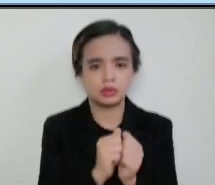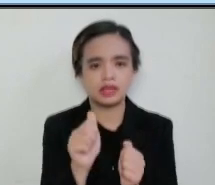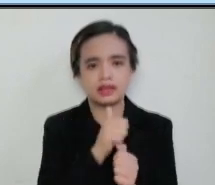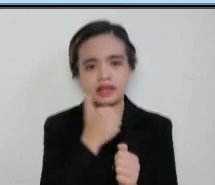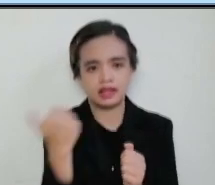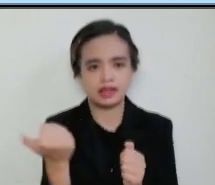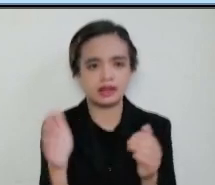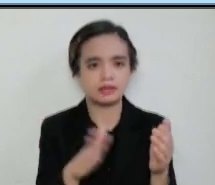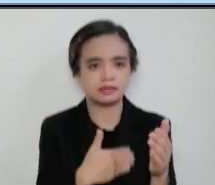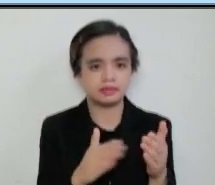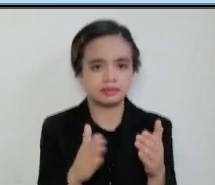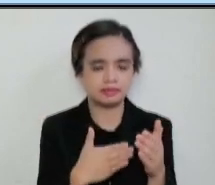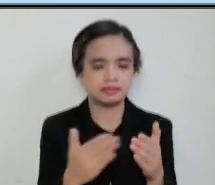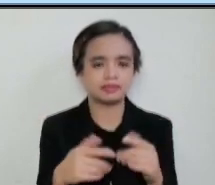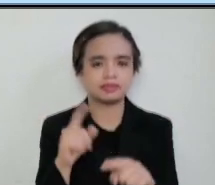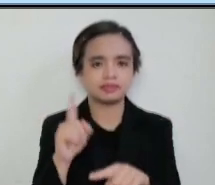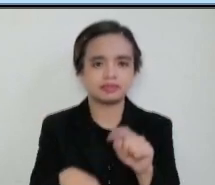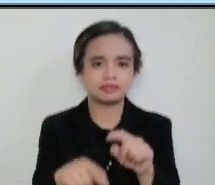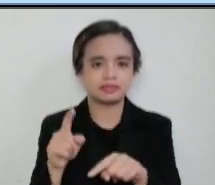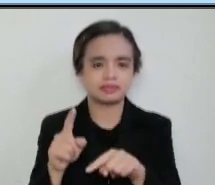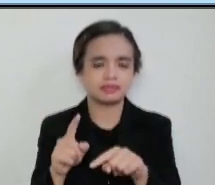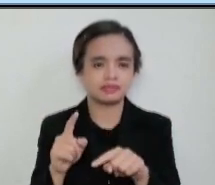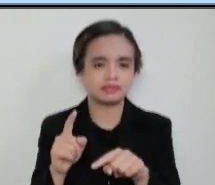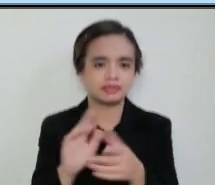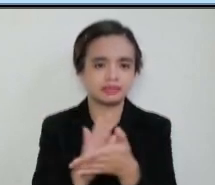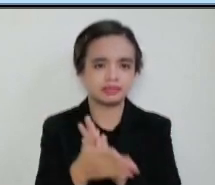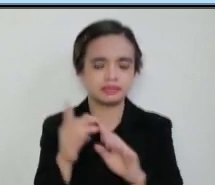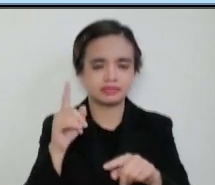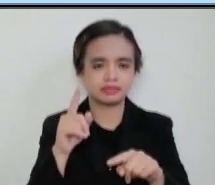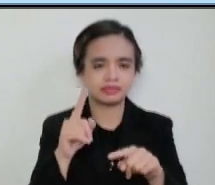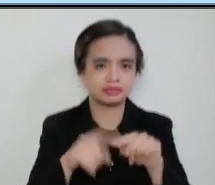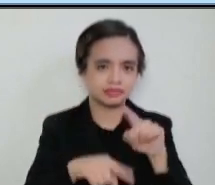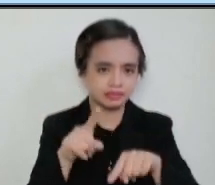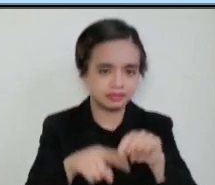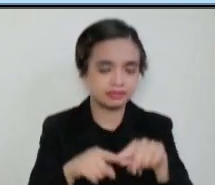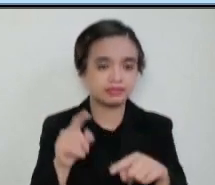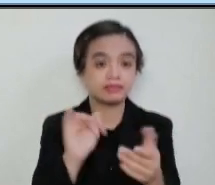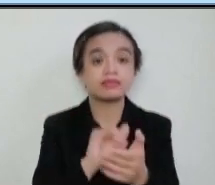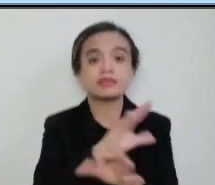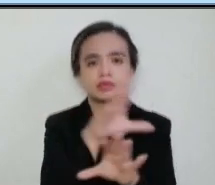Can't Be Friends, Wait For Your Love ay kabilang sa latest album ni Ariana na